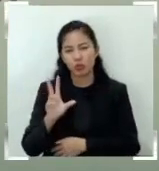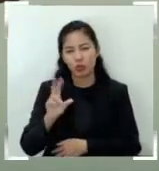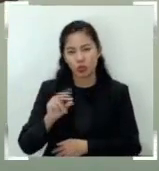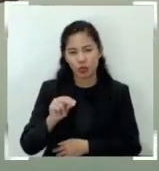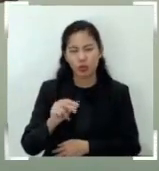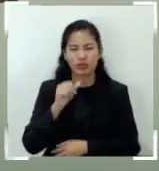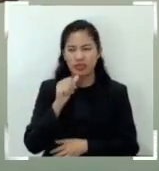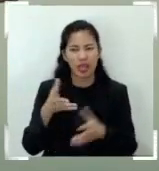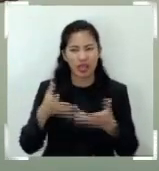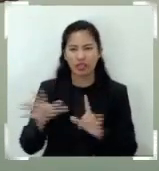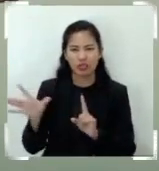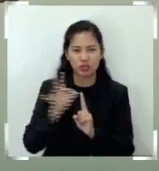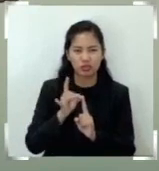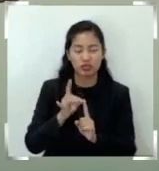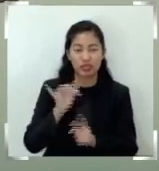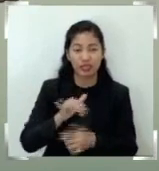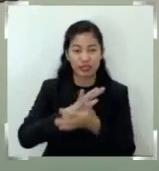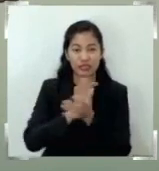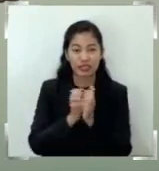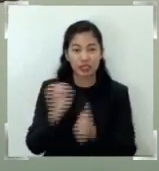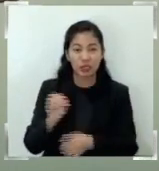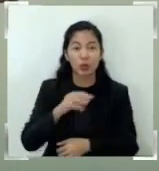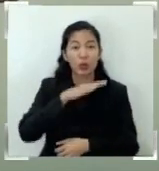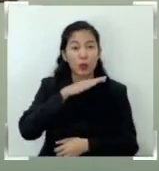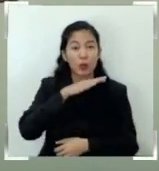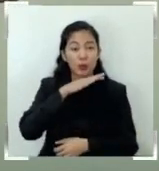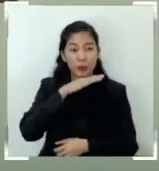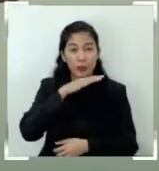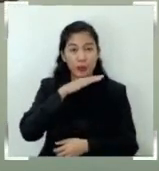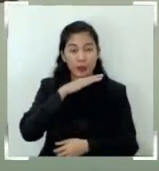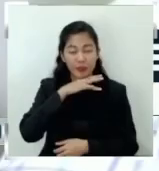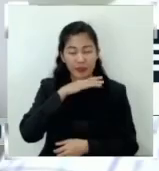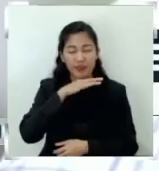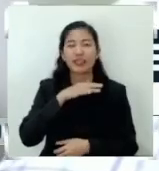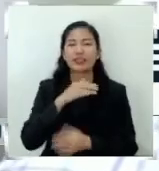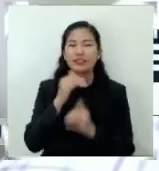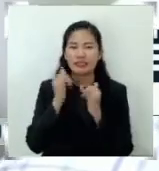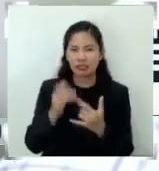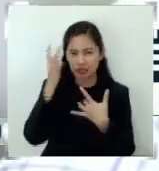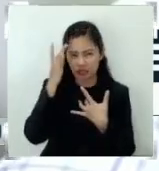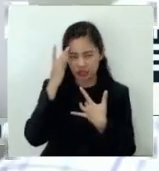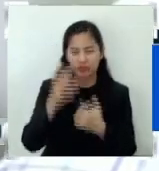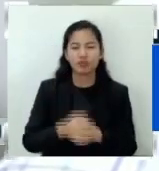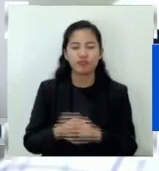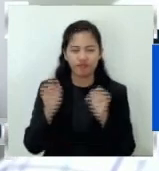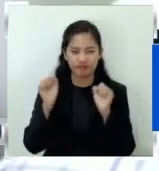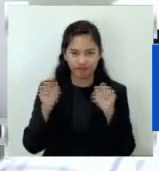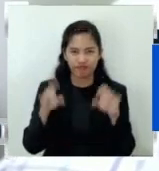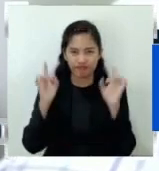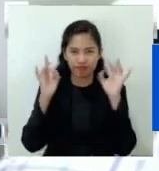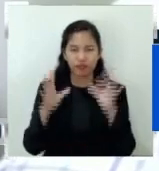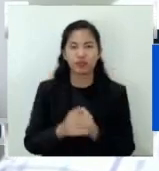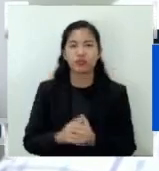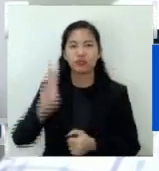po ay virus, hindi po siya bakuna. Pwede pa rin pong magdulot ng malaking pinsala. Sabi nga po ng WHO, huwag po natin,